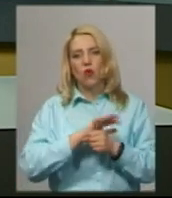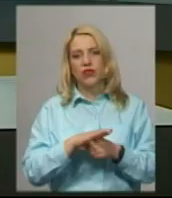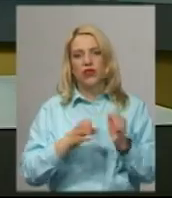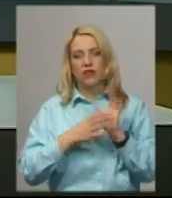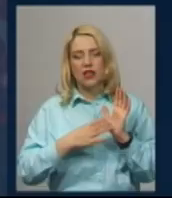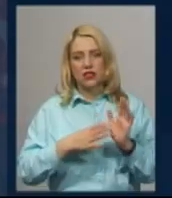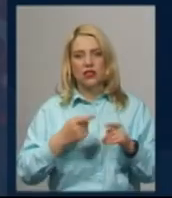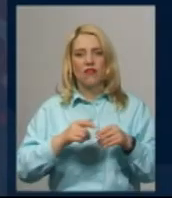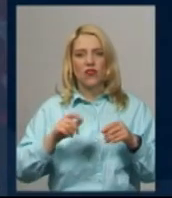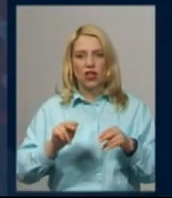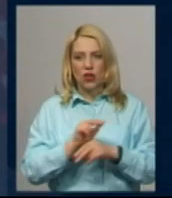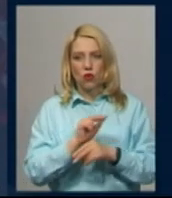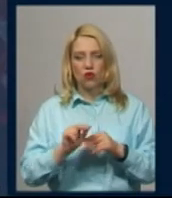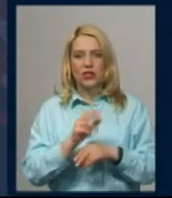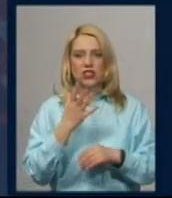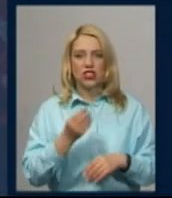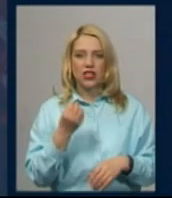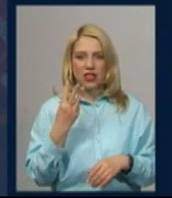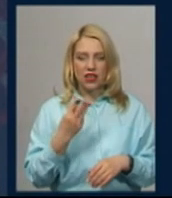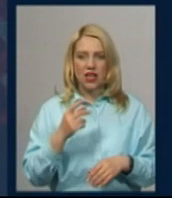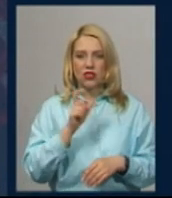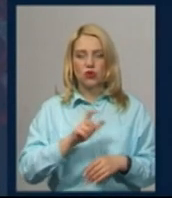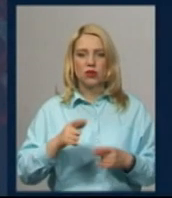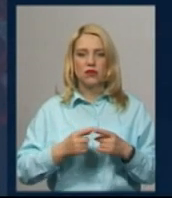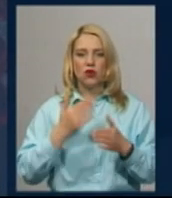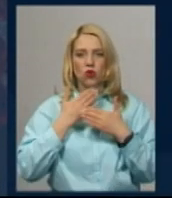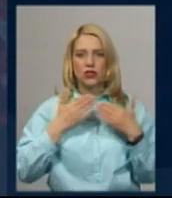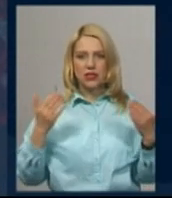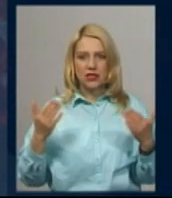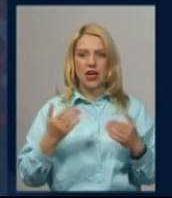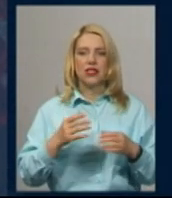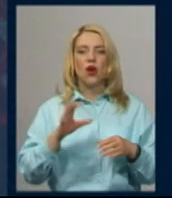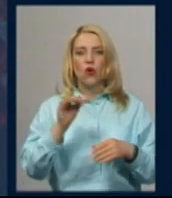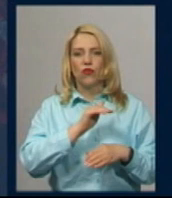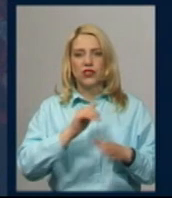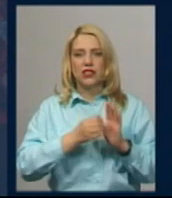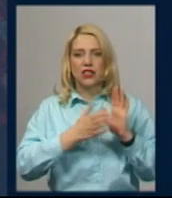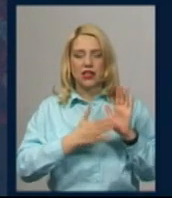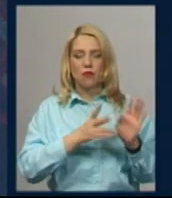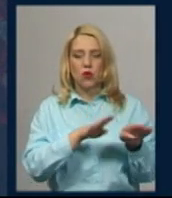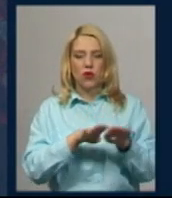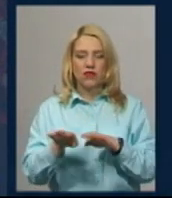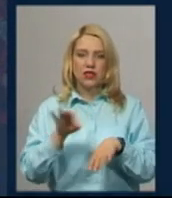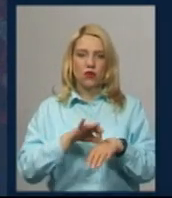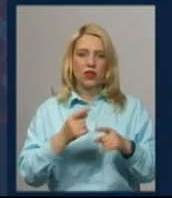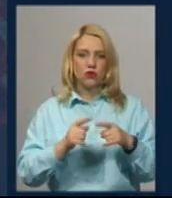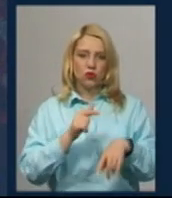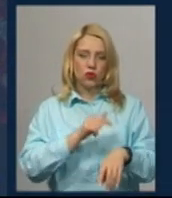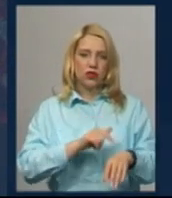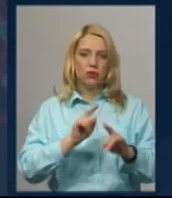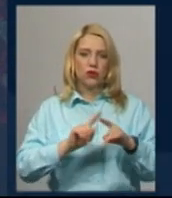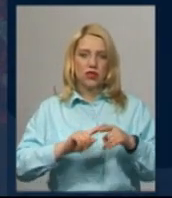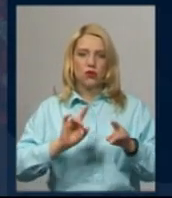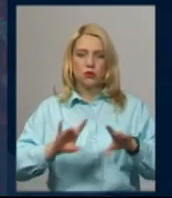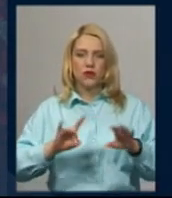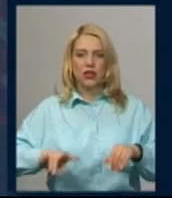вилікувалося ще 13 осіб. Це останні офіційні дані про рівень захворюваності на цю годину. Про це Суспільному розповіла